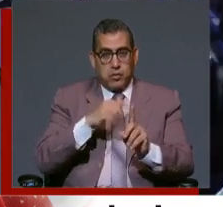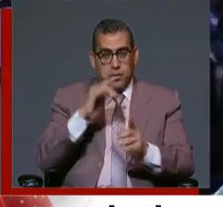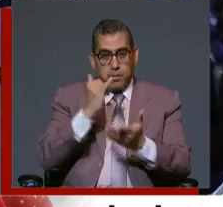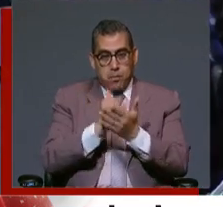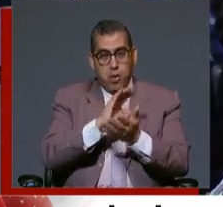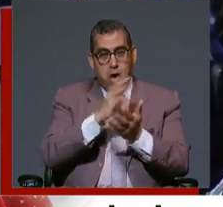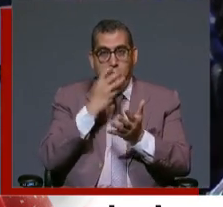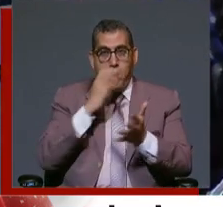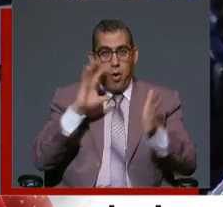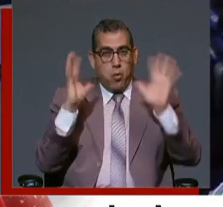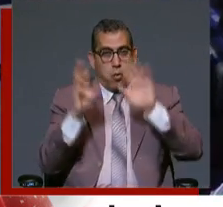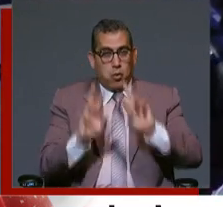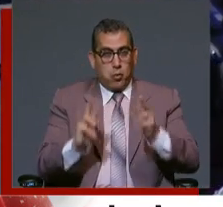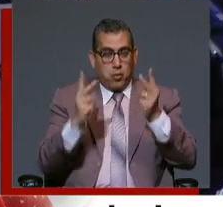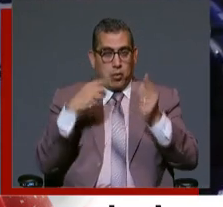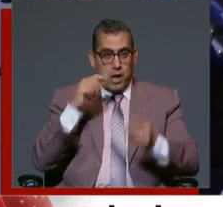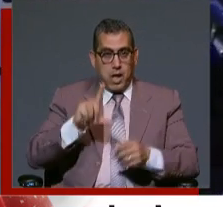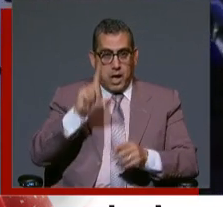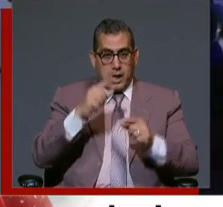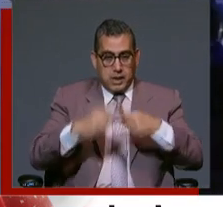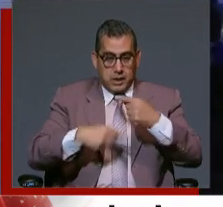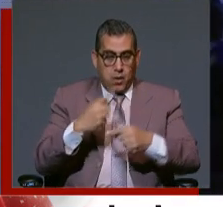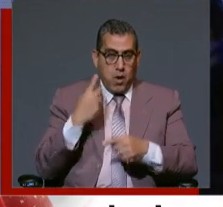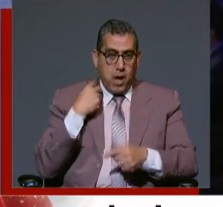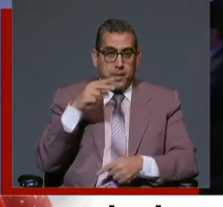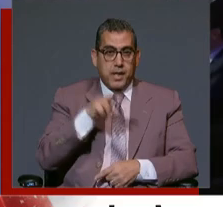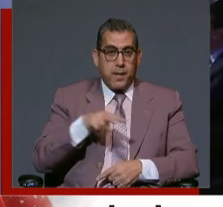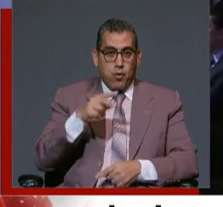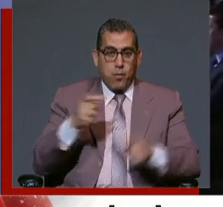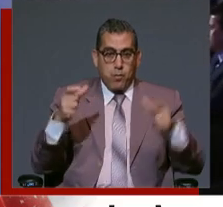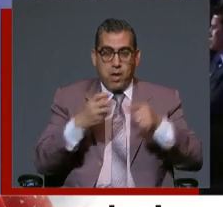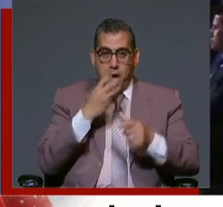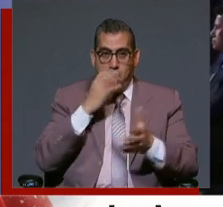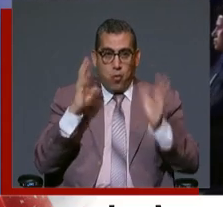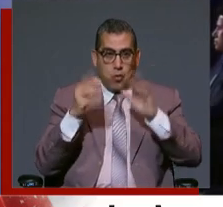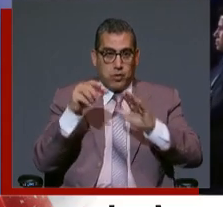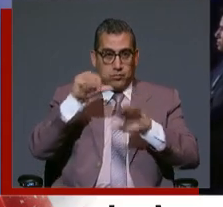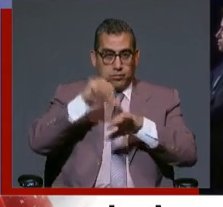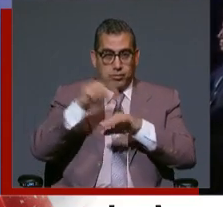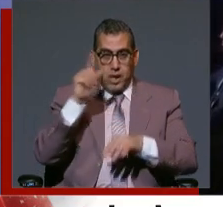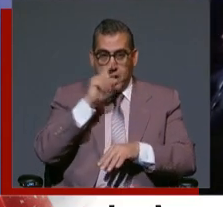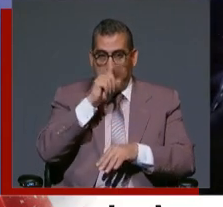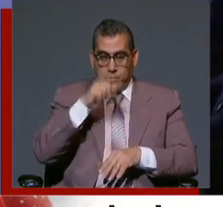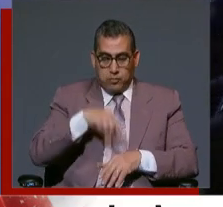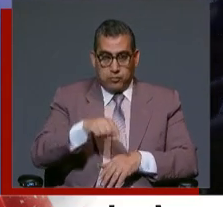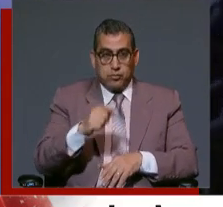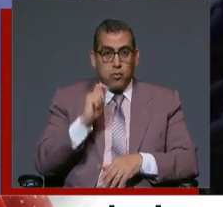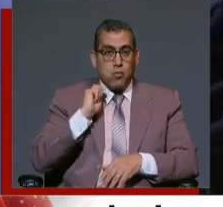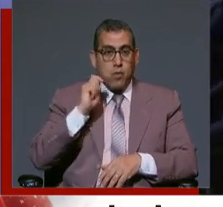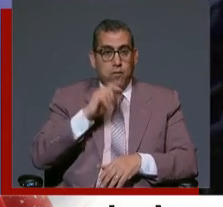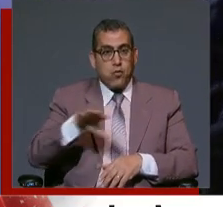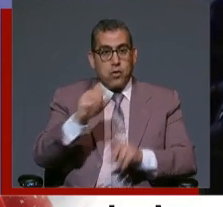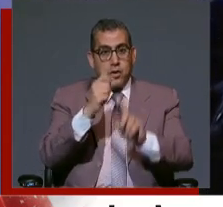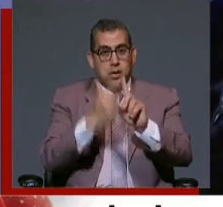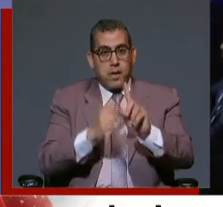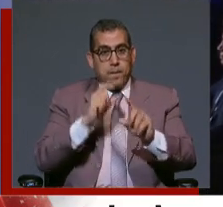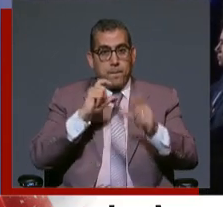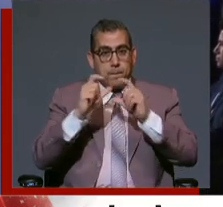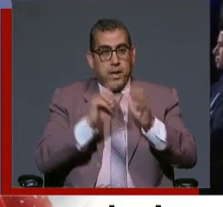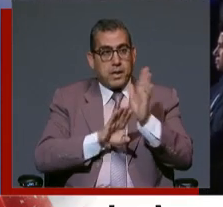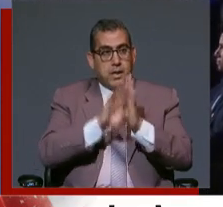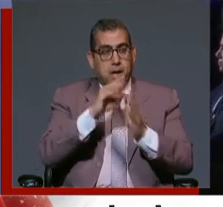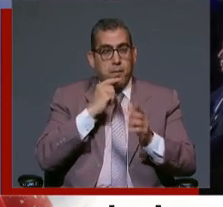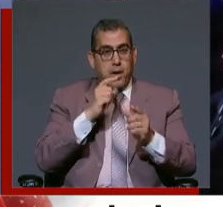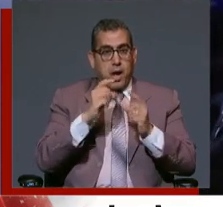بتغير المناخ ورئيس الدورة 28 لمؤتمر الأطفال، المحافظون المناوبون لمجموعة بنك التنمية